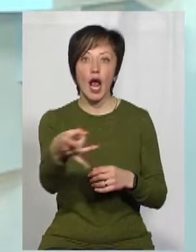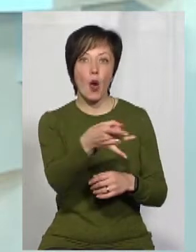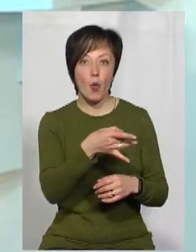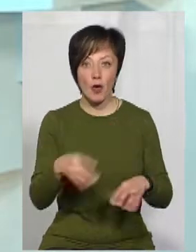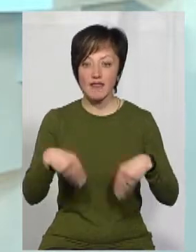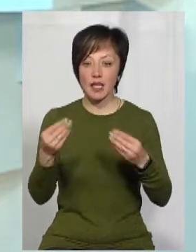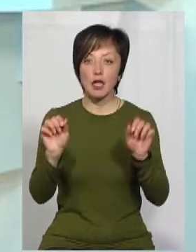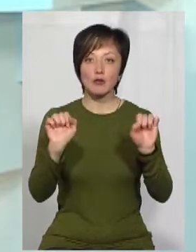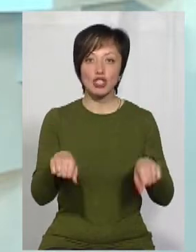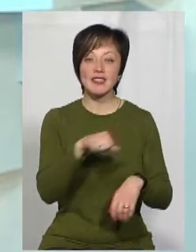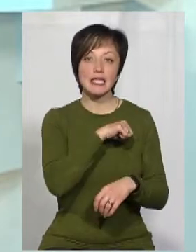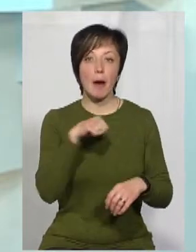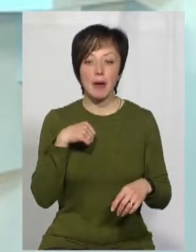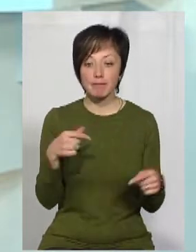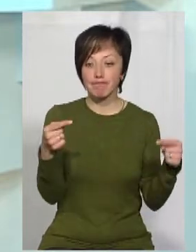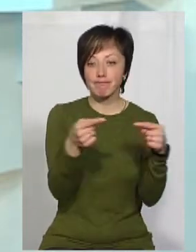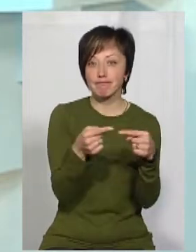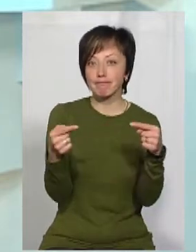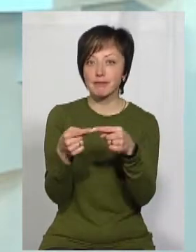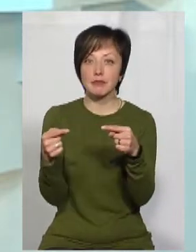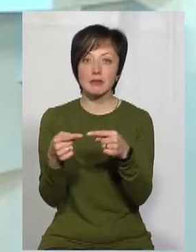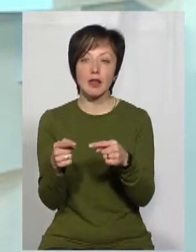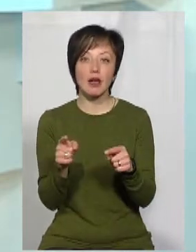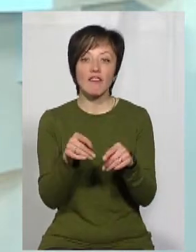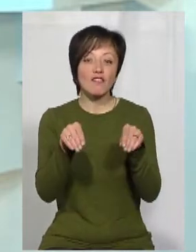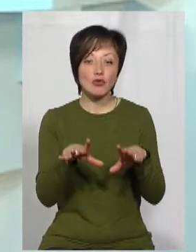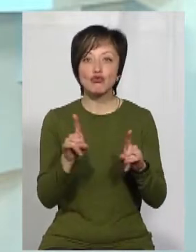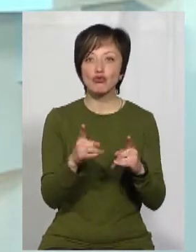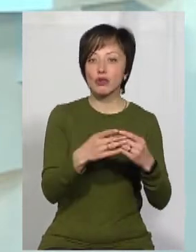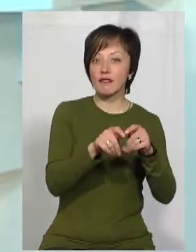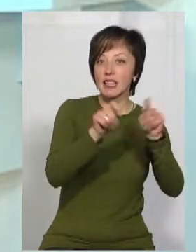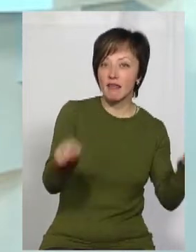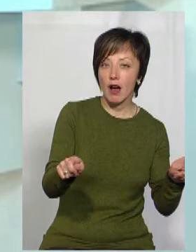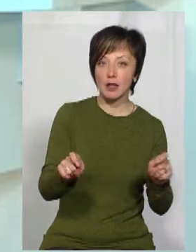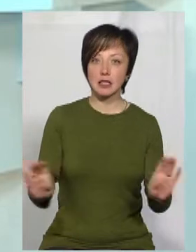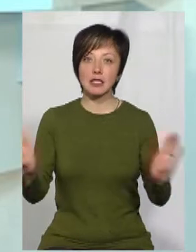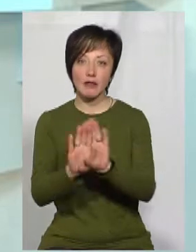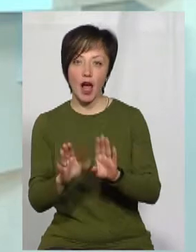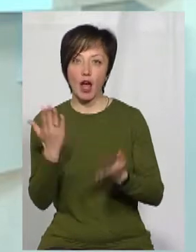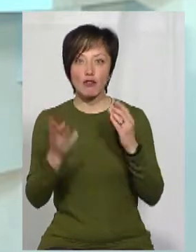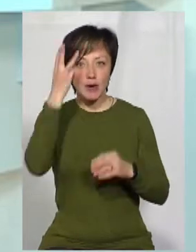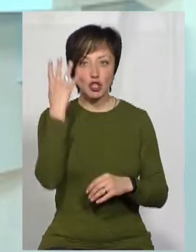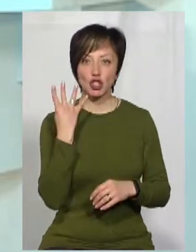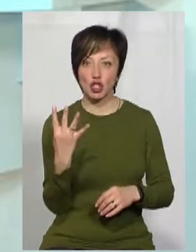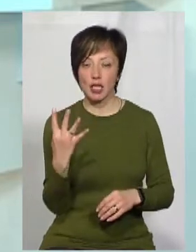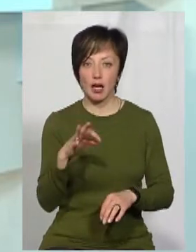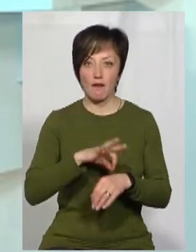регіонів дати можливість самим визначати, що відкривати, а що закривати. Якщо в Хмельницькому 4 хворих,